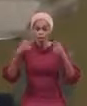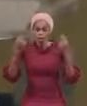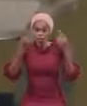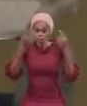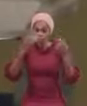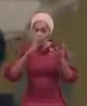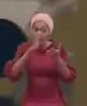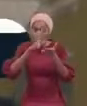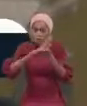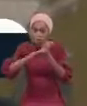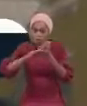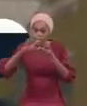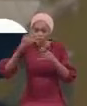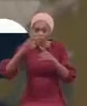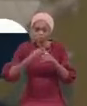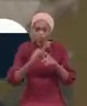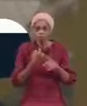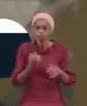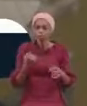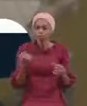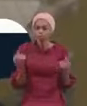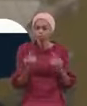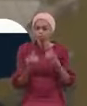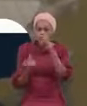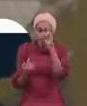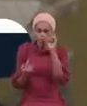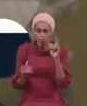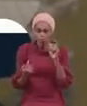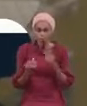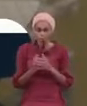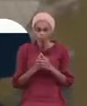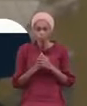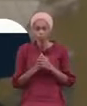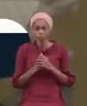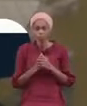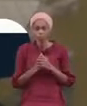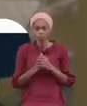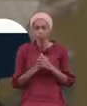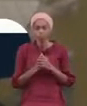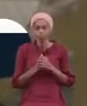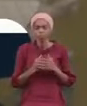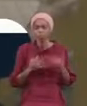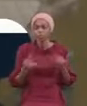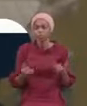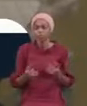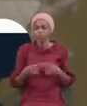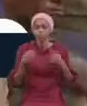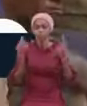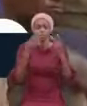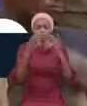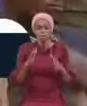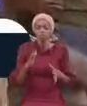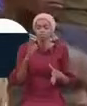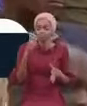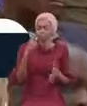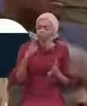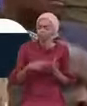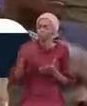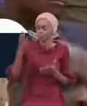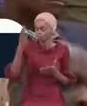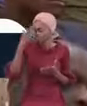de de son ses erreurs de son de son péché péché doit